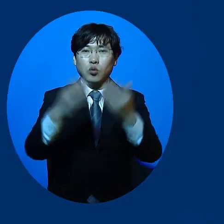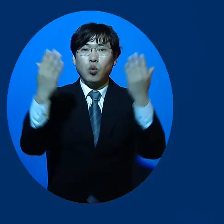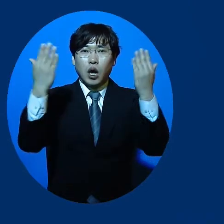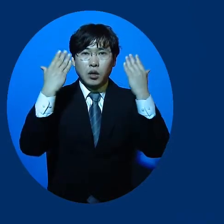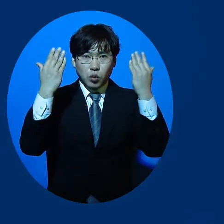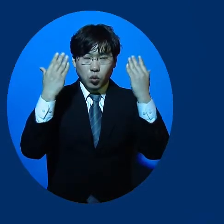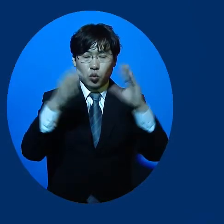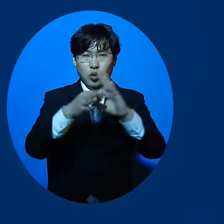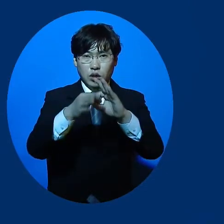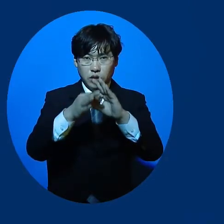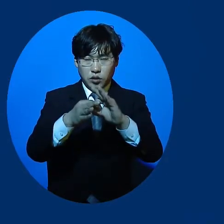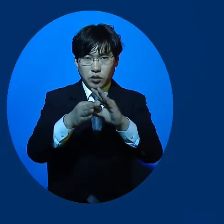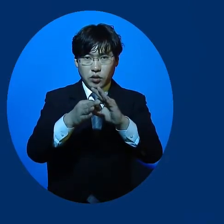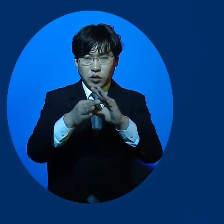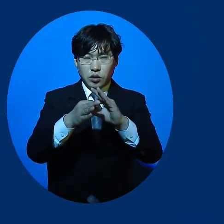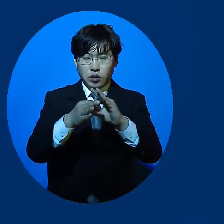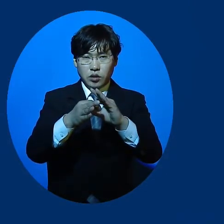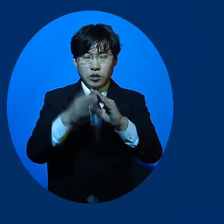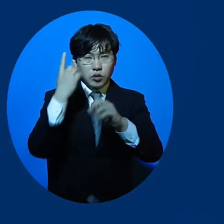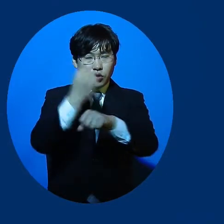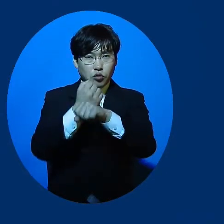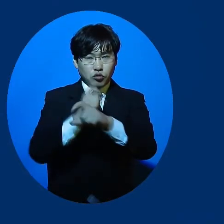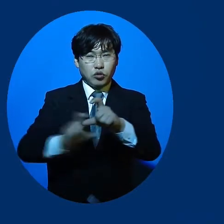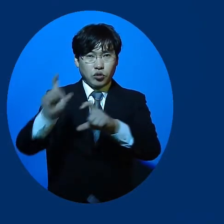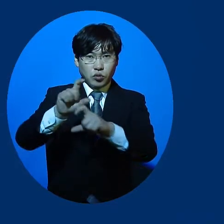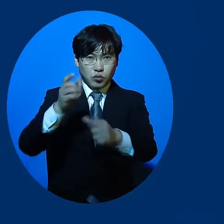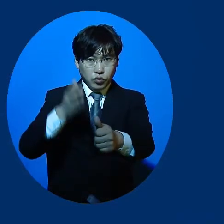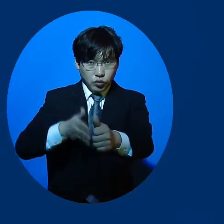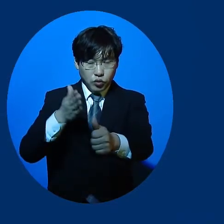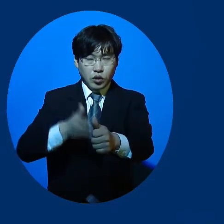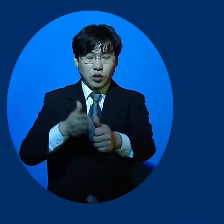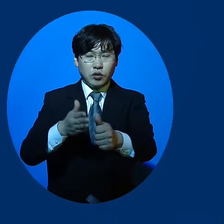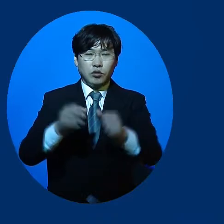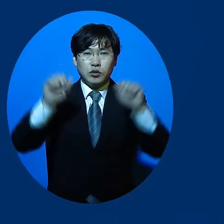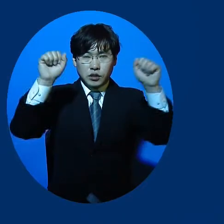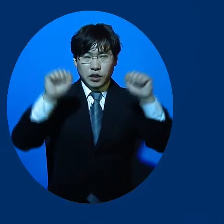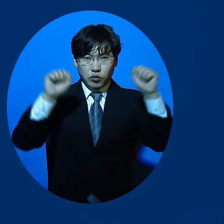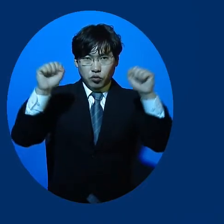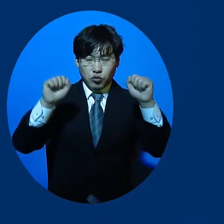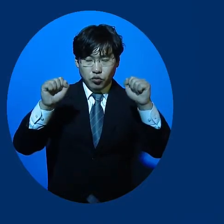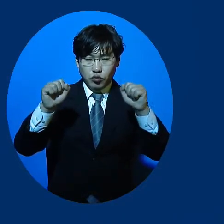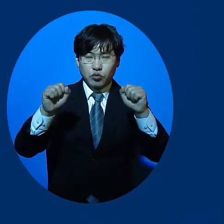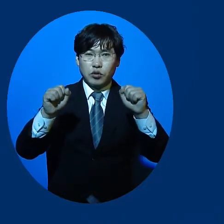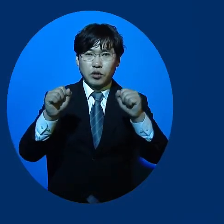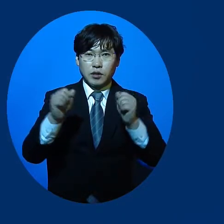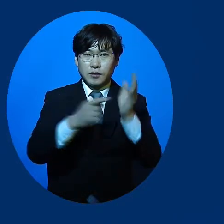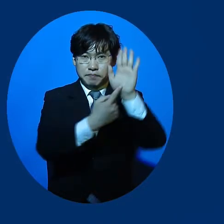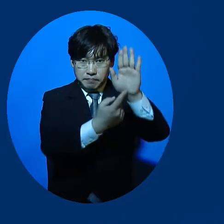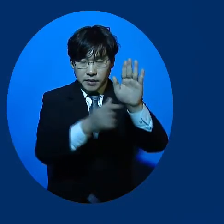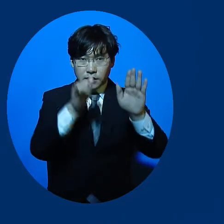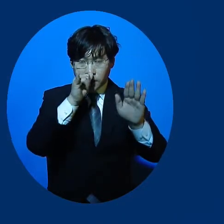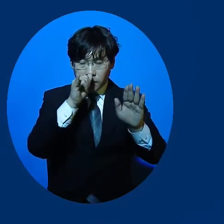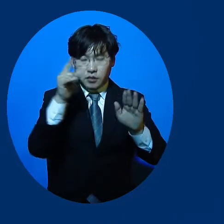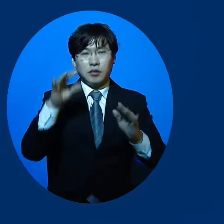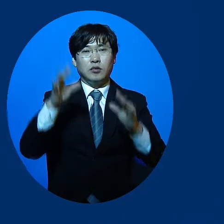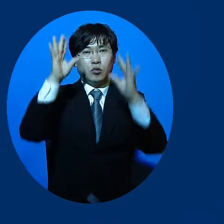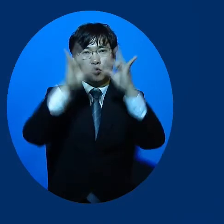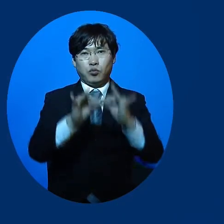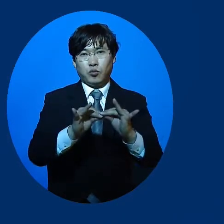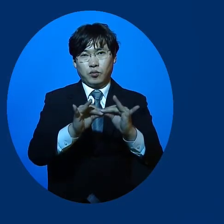부분들을 좀 운영해야 하고 그 다음에 통합체육 교실을 확대해야 한다라고 제시를 해주셨습니다.